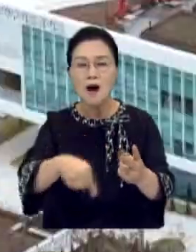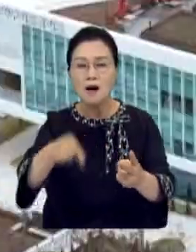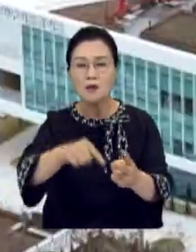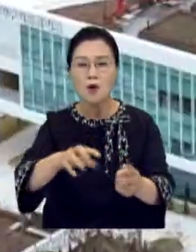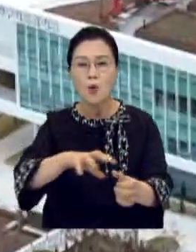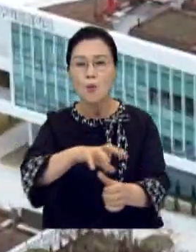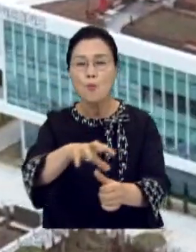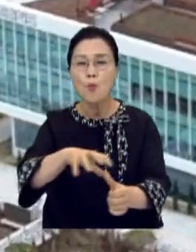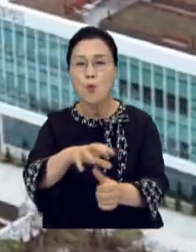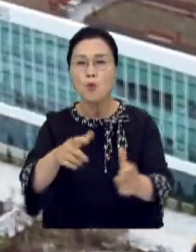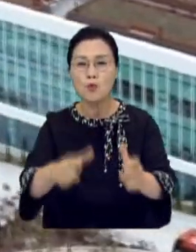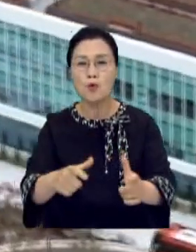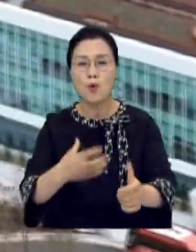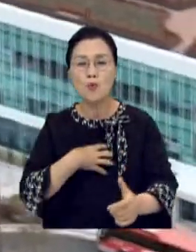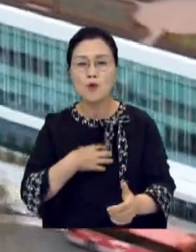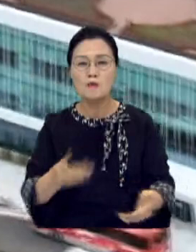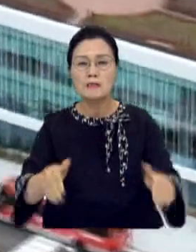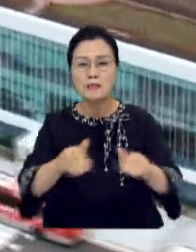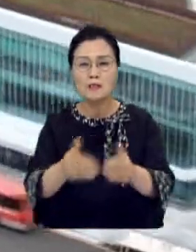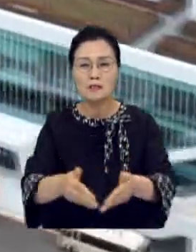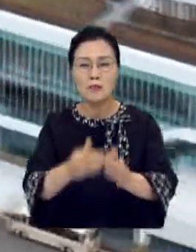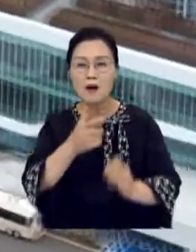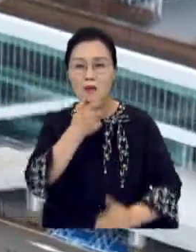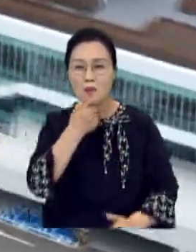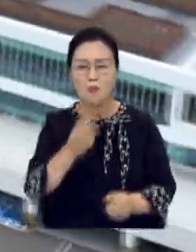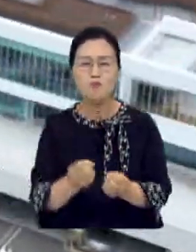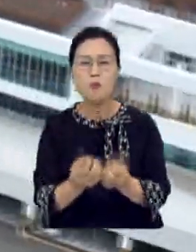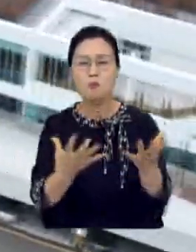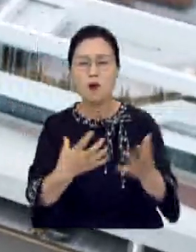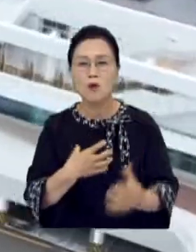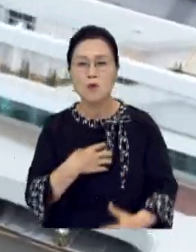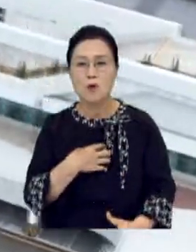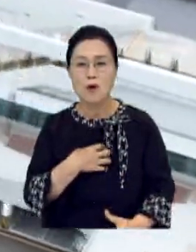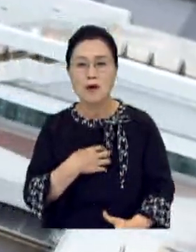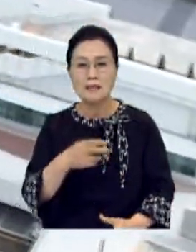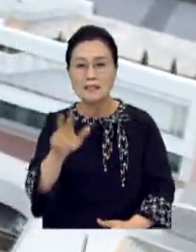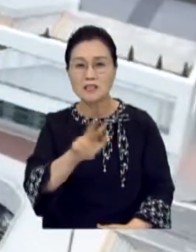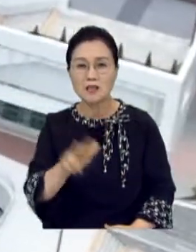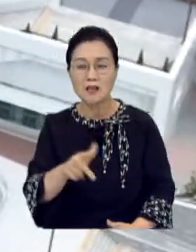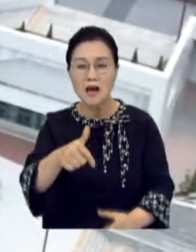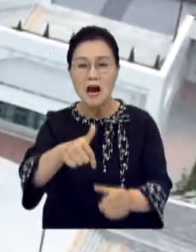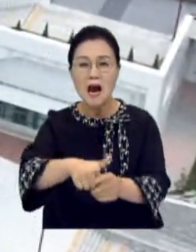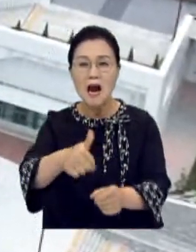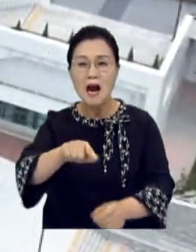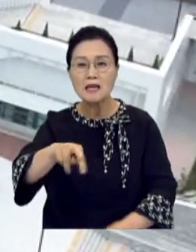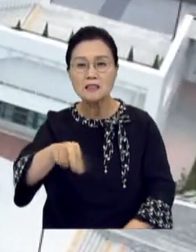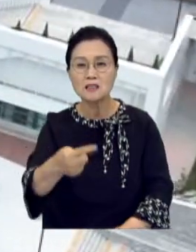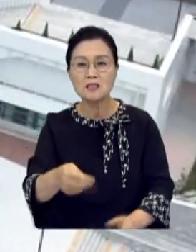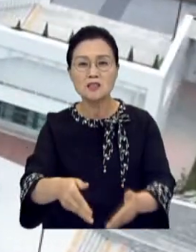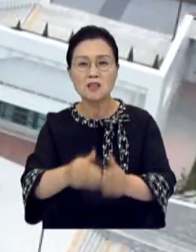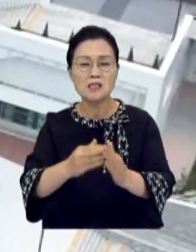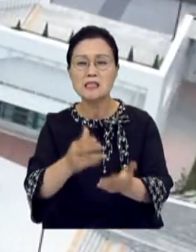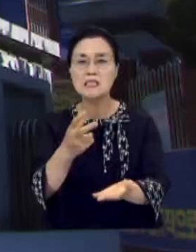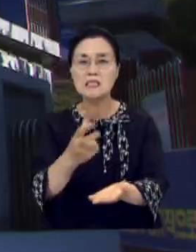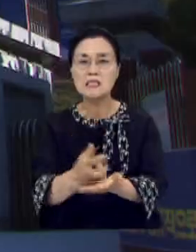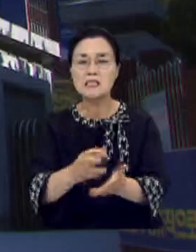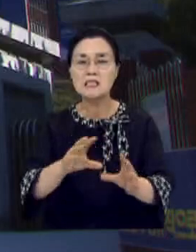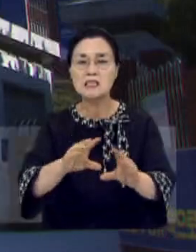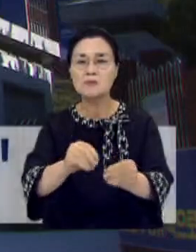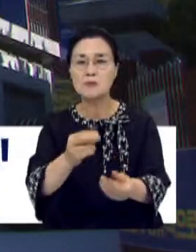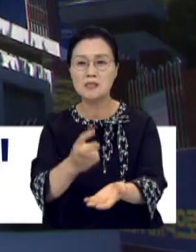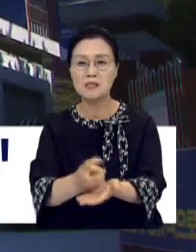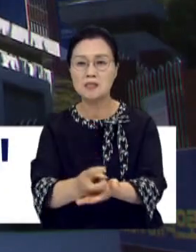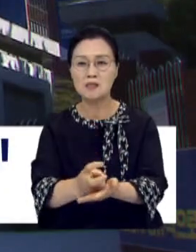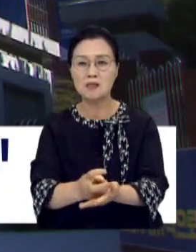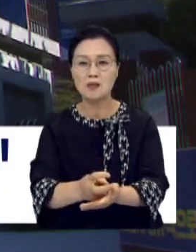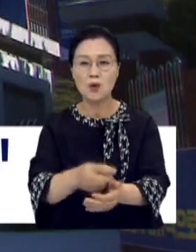위험시설 등을 지어서는 안 됩니다 폭발 위험이 있는 고압 시설은 당연 설치 금지시설입니다 교육청 심의를